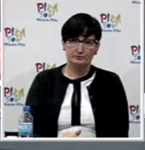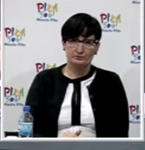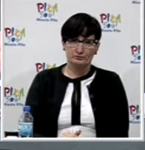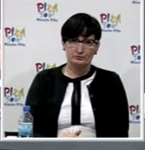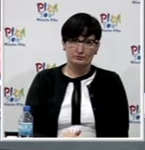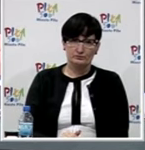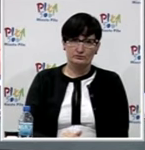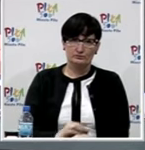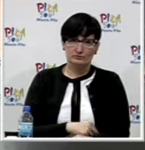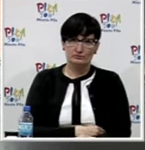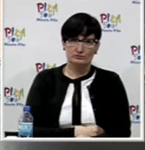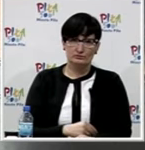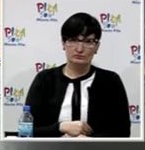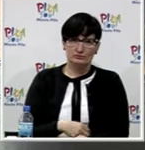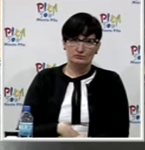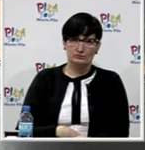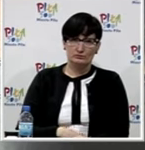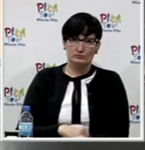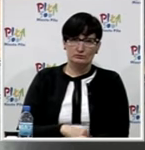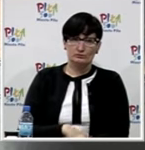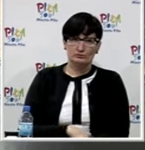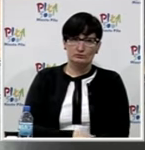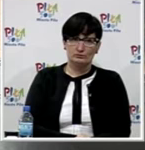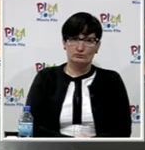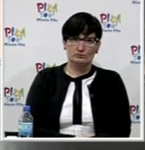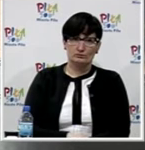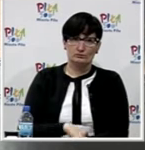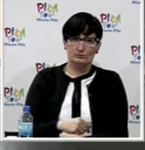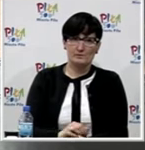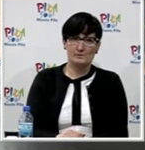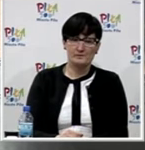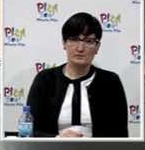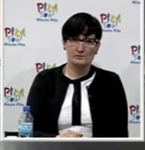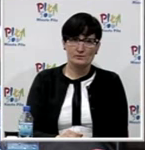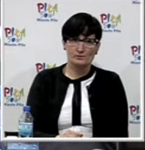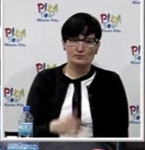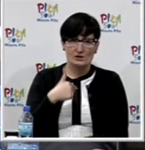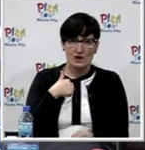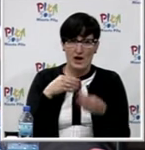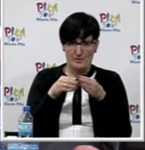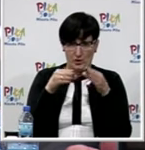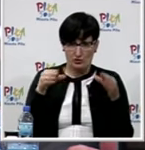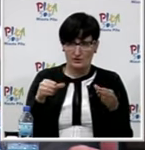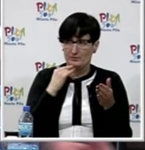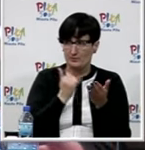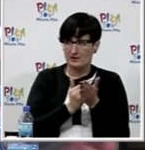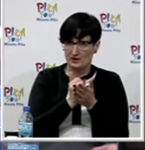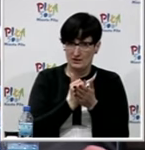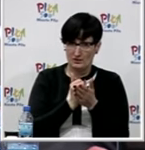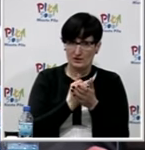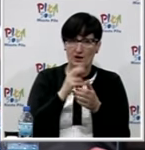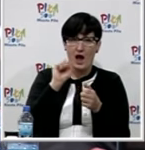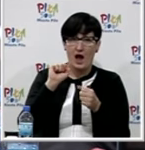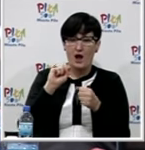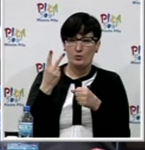uchwały. 93, tak? Czy... A właśnie poszerzam pytanie, wobec tego 93, ta nie, długa